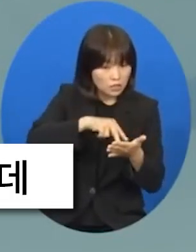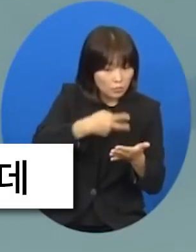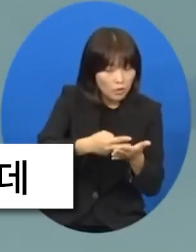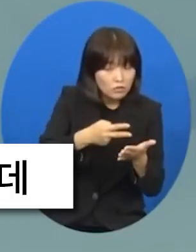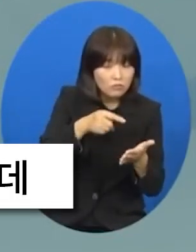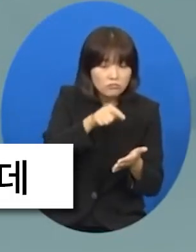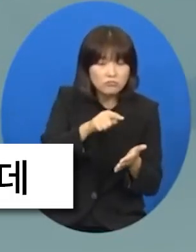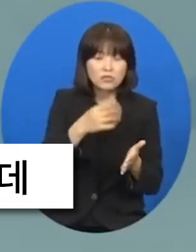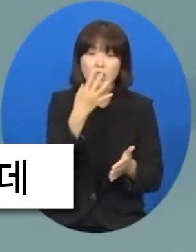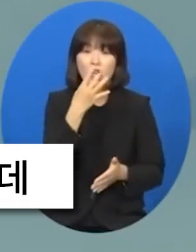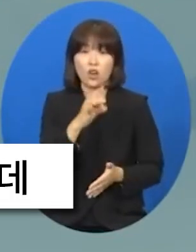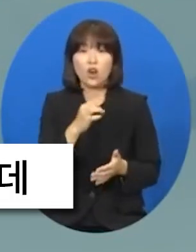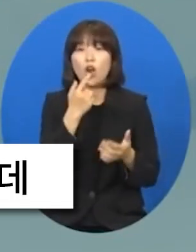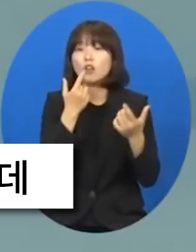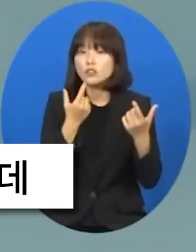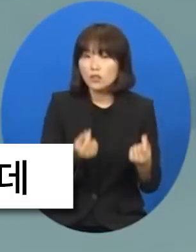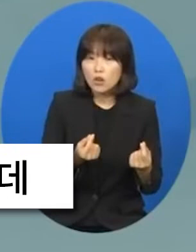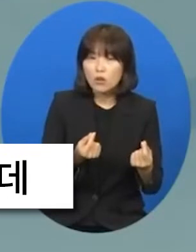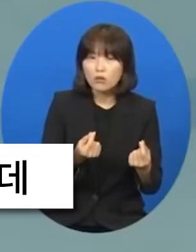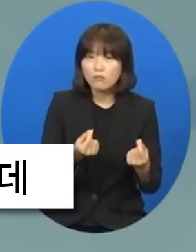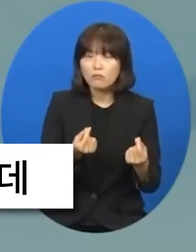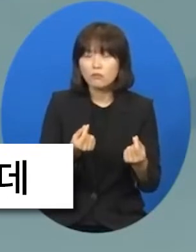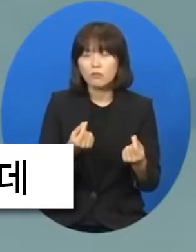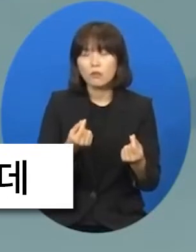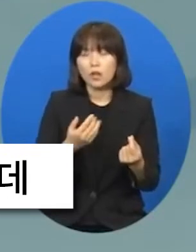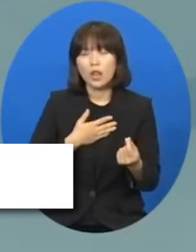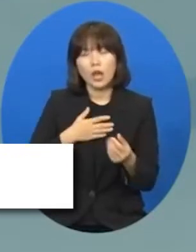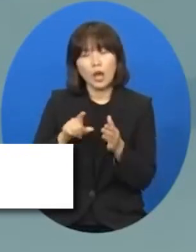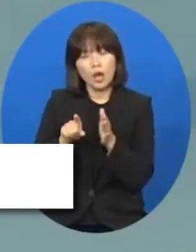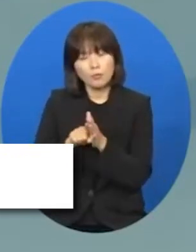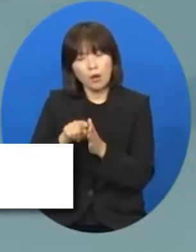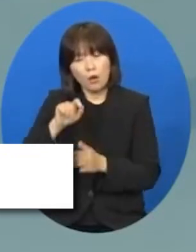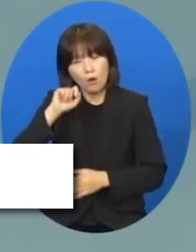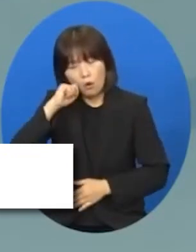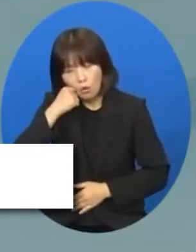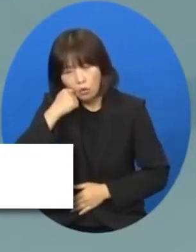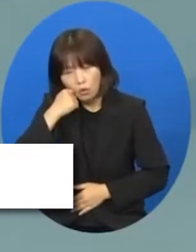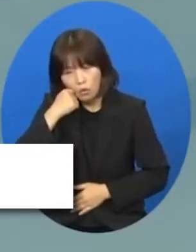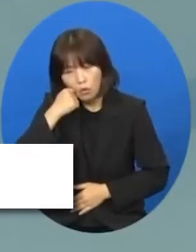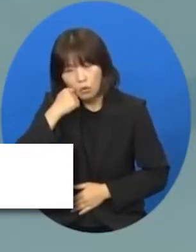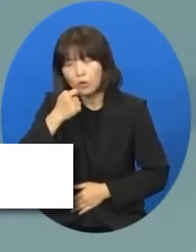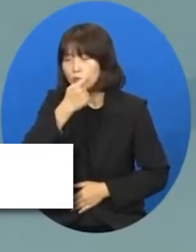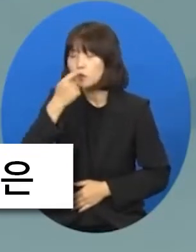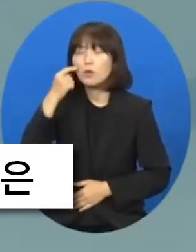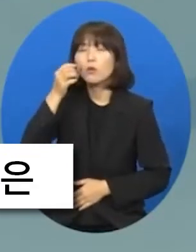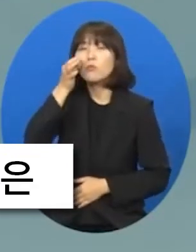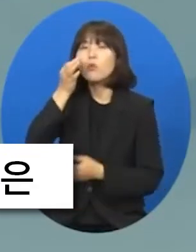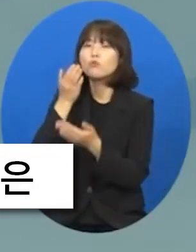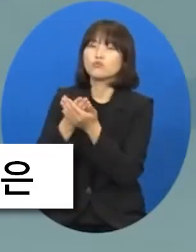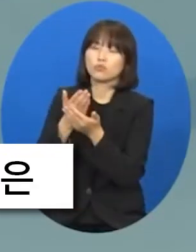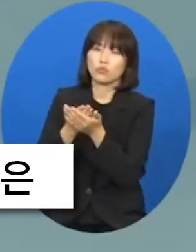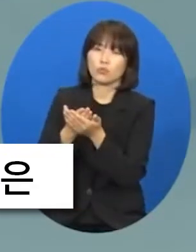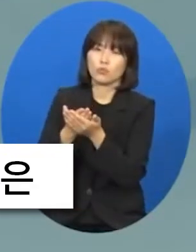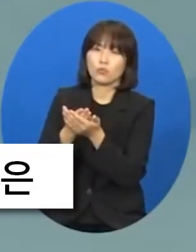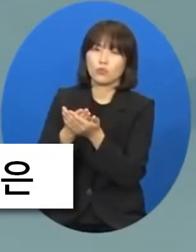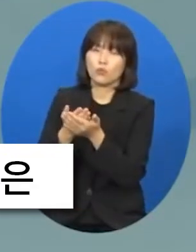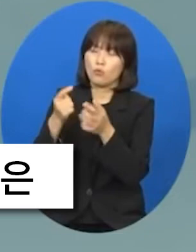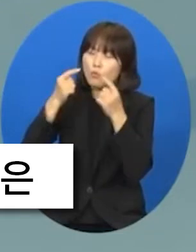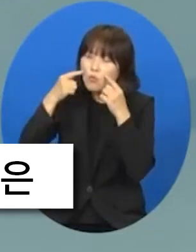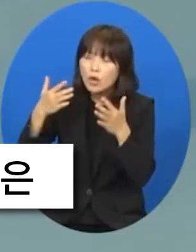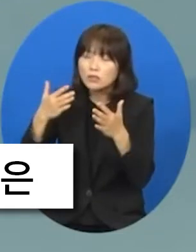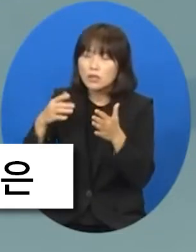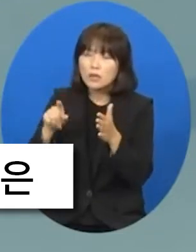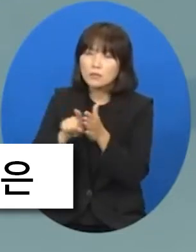우리가 믿지 못할 때 하나님 정말 저 믿어지지 않는데 하는 뭔가 좀 증거를 보여주십시오 확실하게 뭔가 저에게